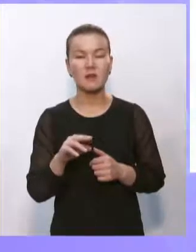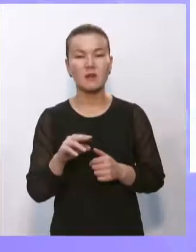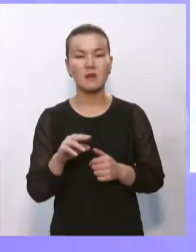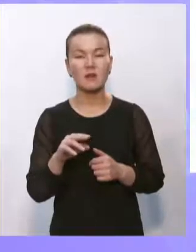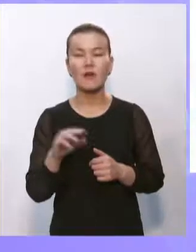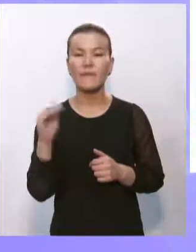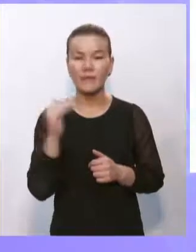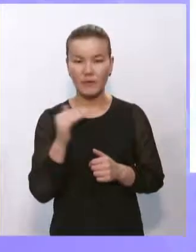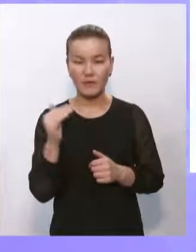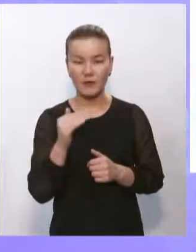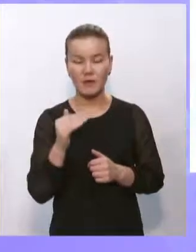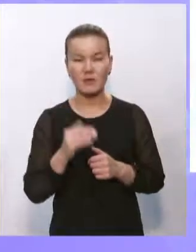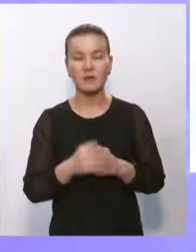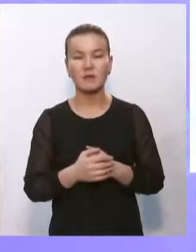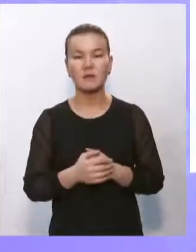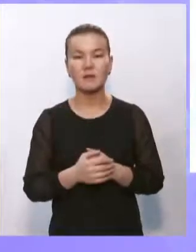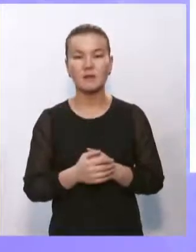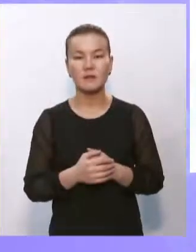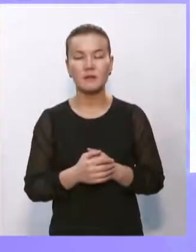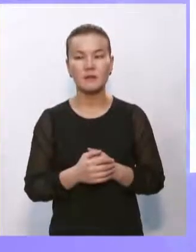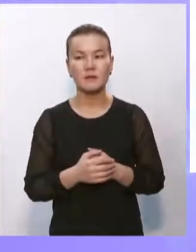1-тин айы февраль.